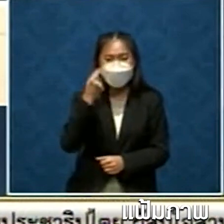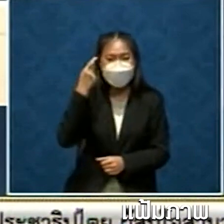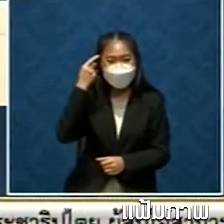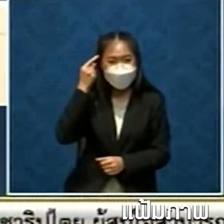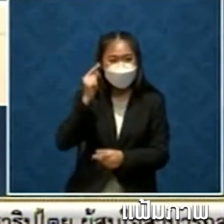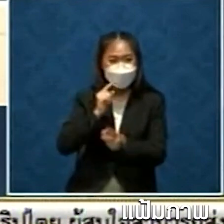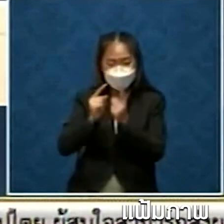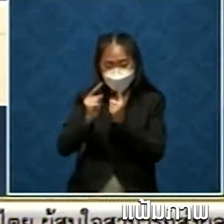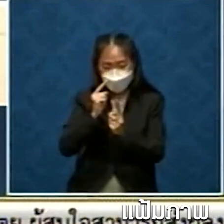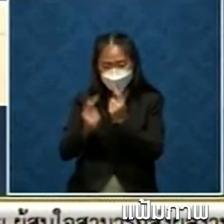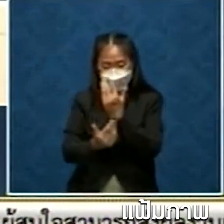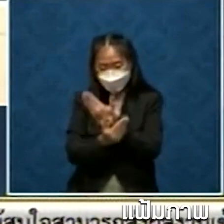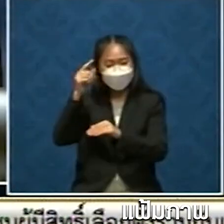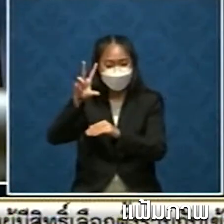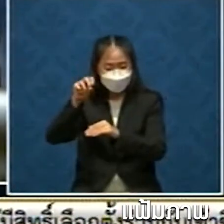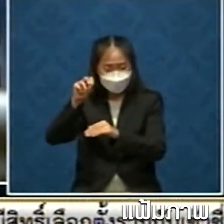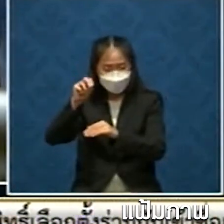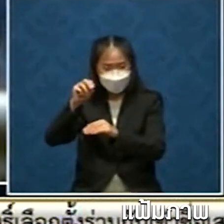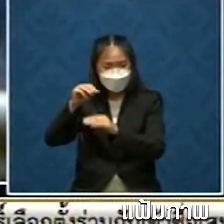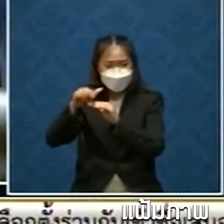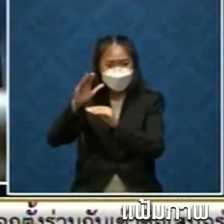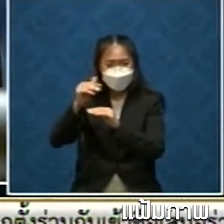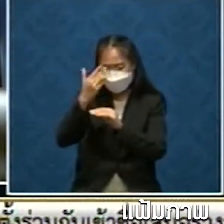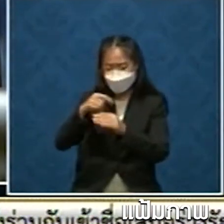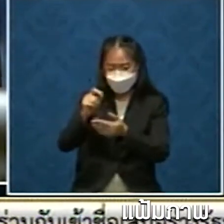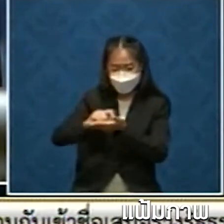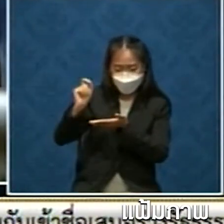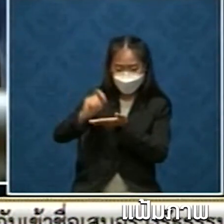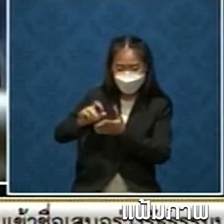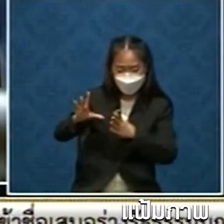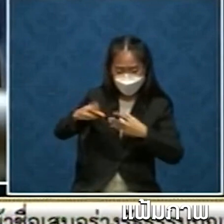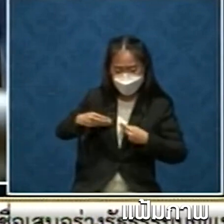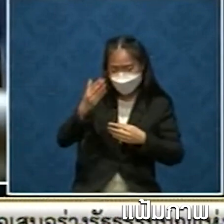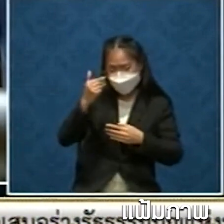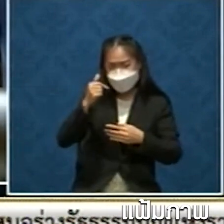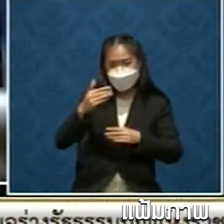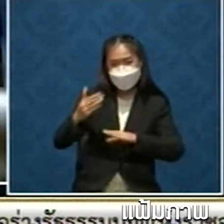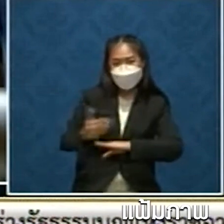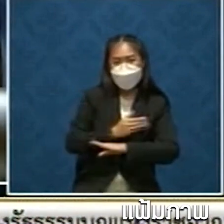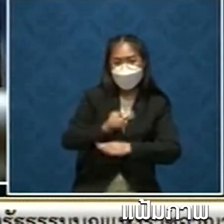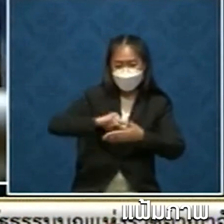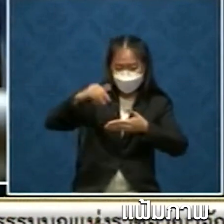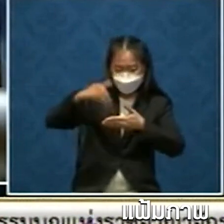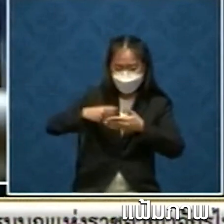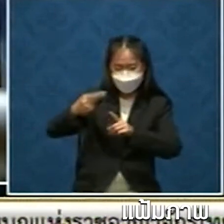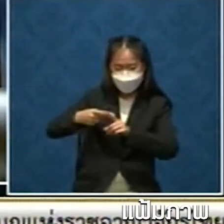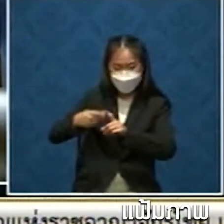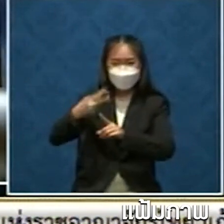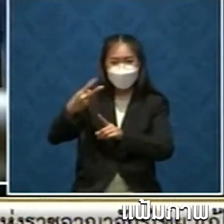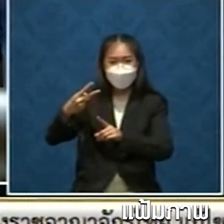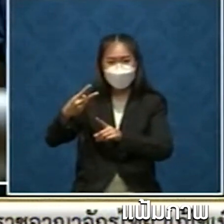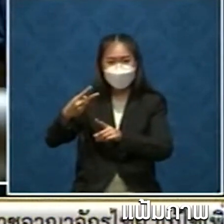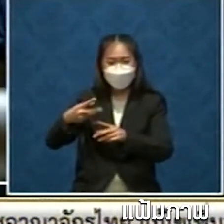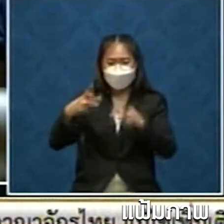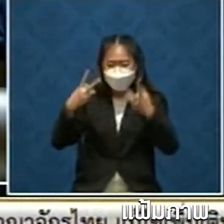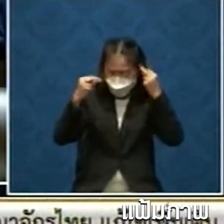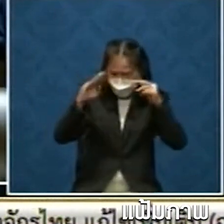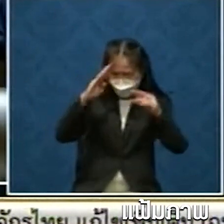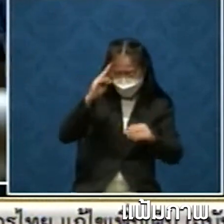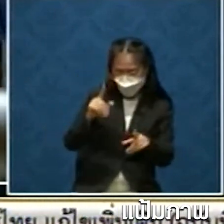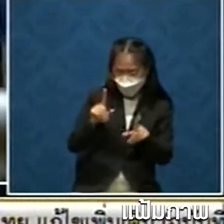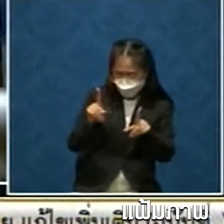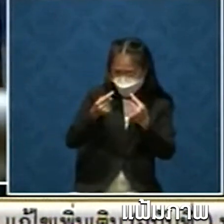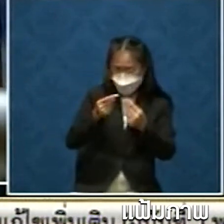องดีอย่างที่คุณอยากจะเปลี่ยนนะคะพลเมืองทุกคนต้องอยู่บนข้อมูลข้อเท็จจริงนะคะจับตาดูจับตาดูอย่างเก็บอคติเอา